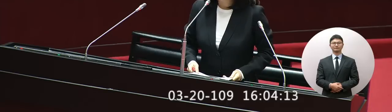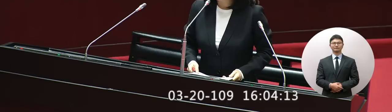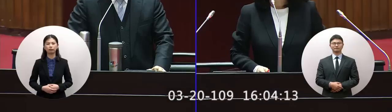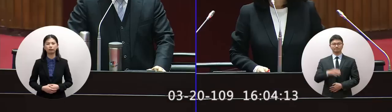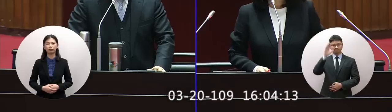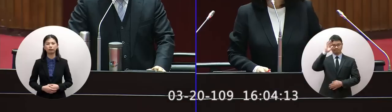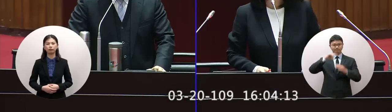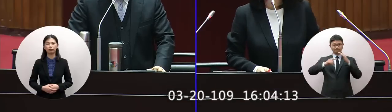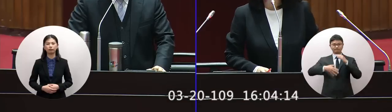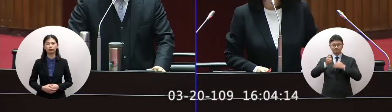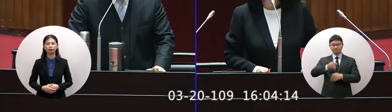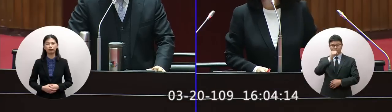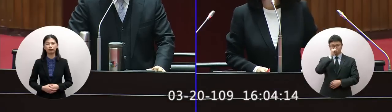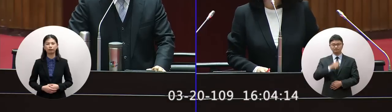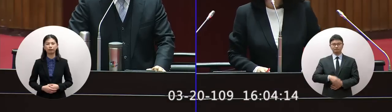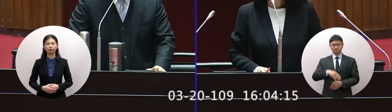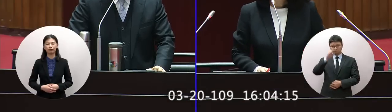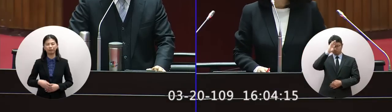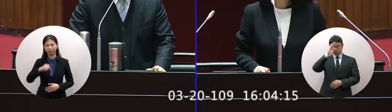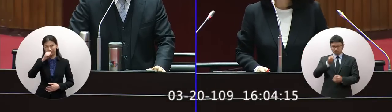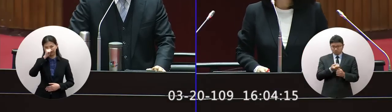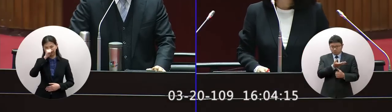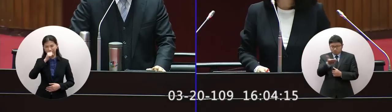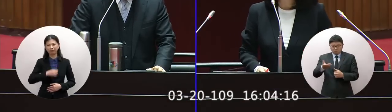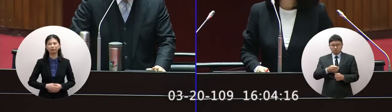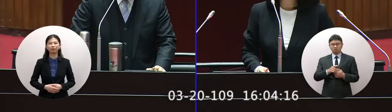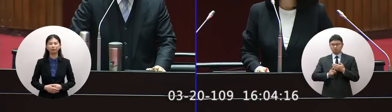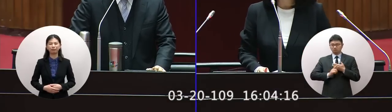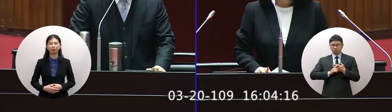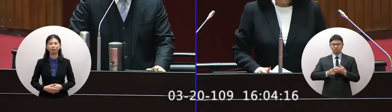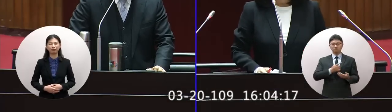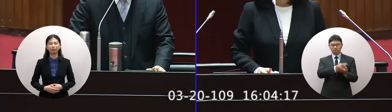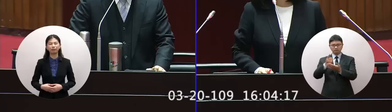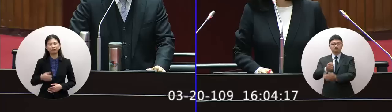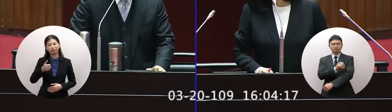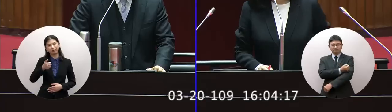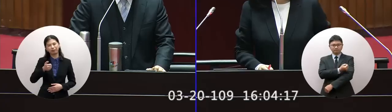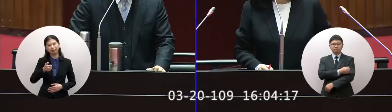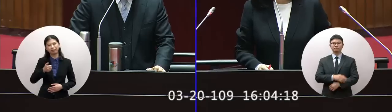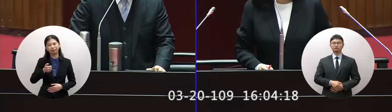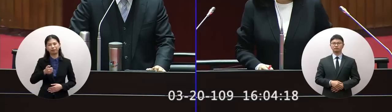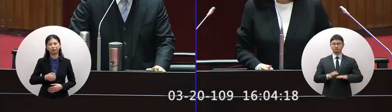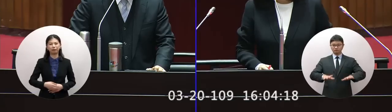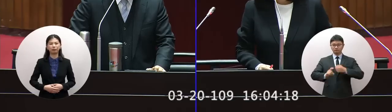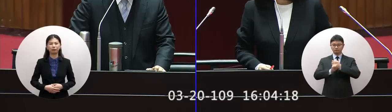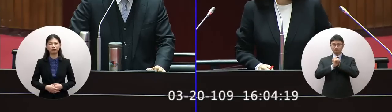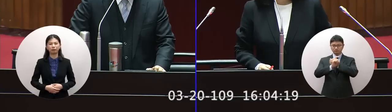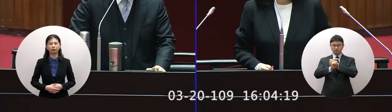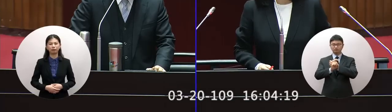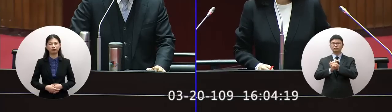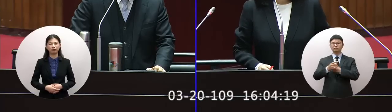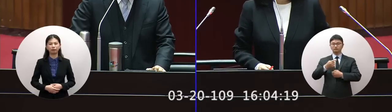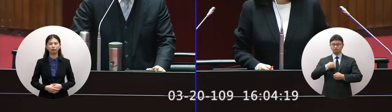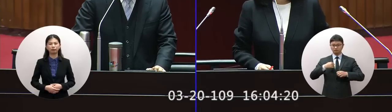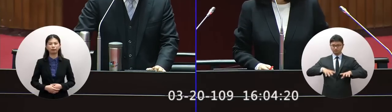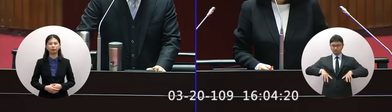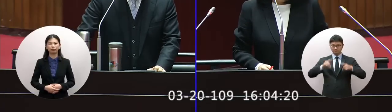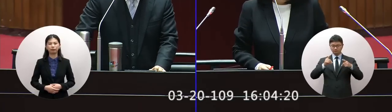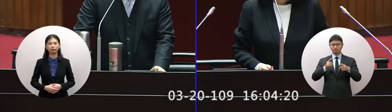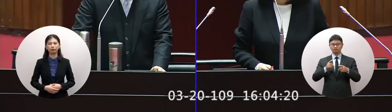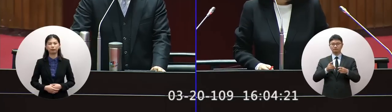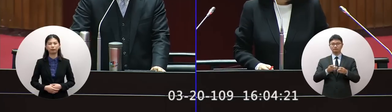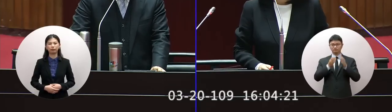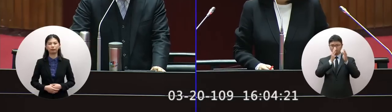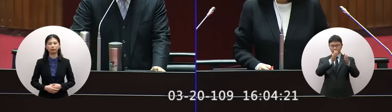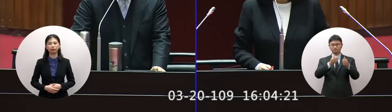苏院长好，疫情紧张，大家都辛苦了。 谢谢。 这是第十届，我第一次在这边向